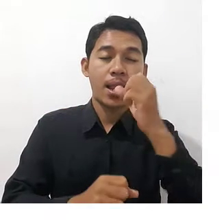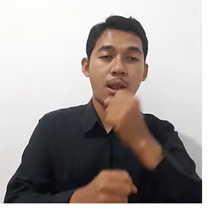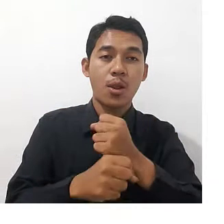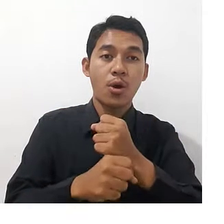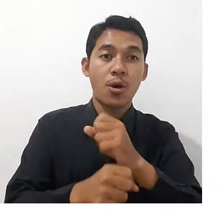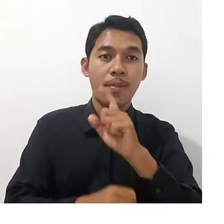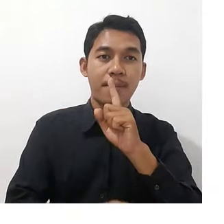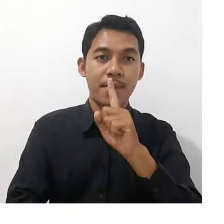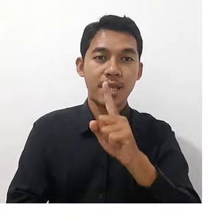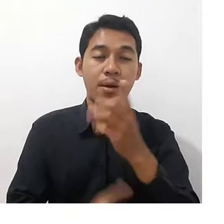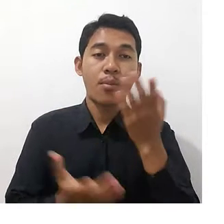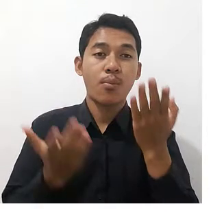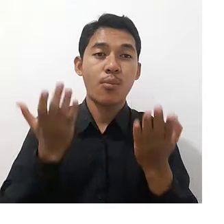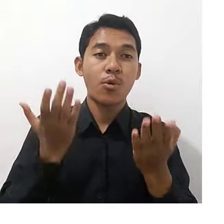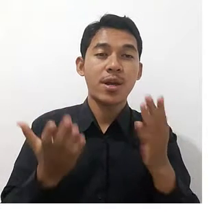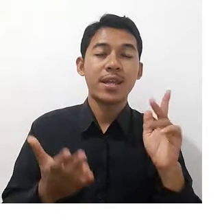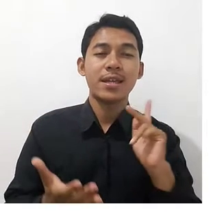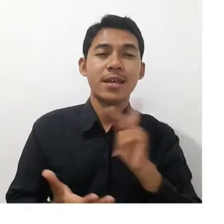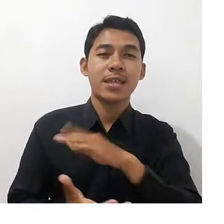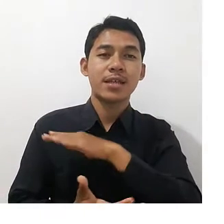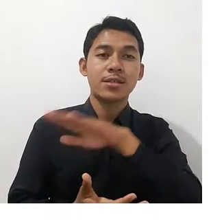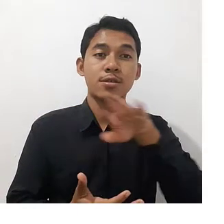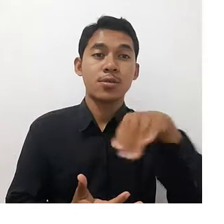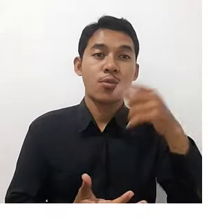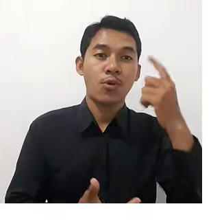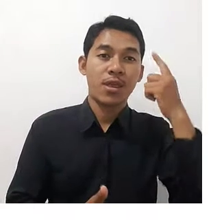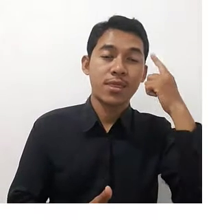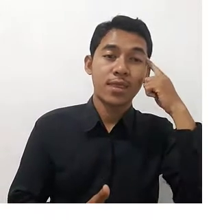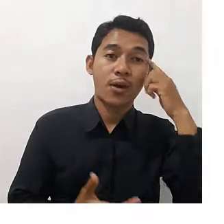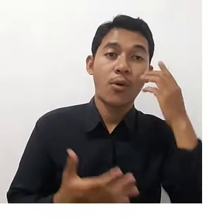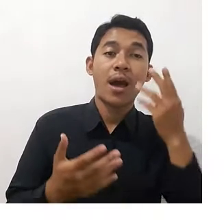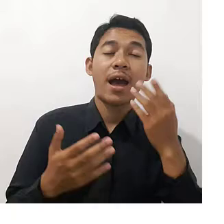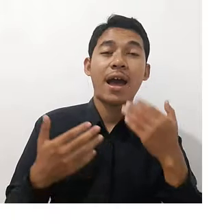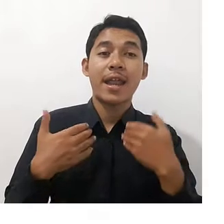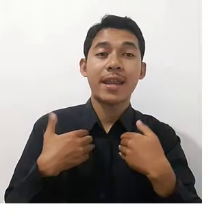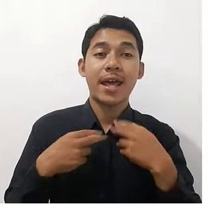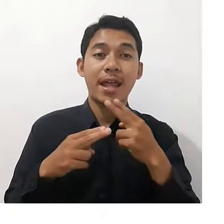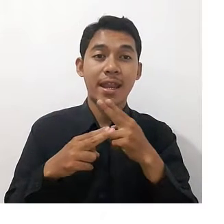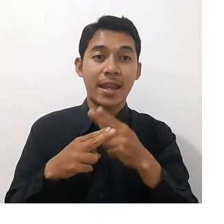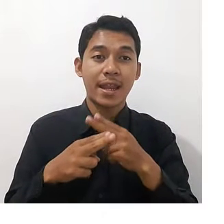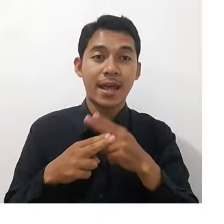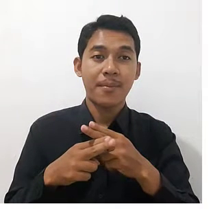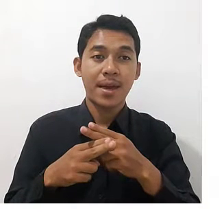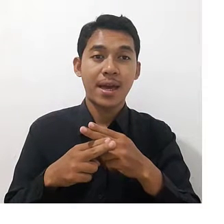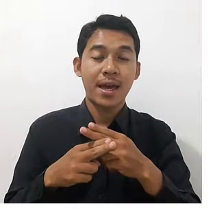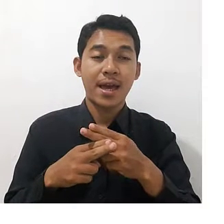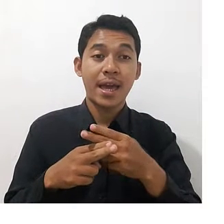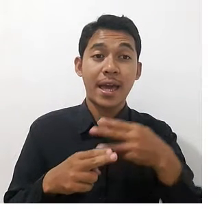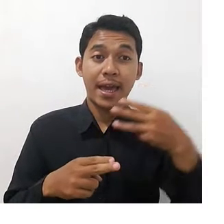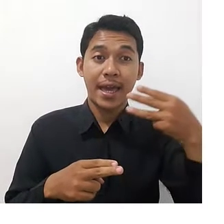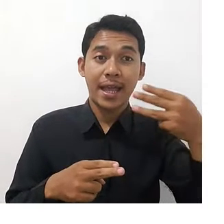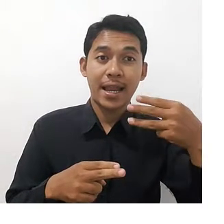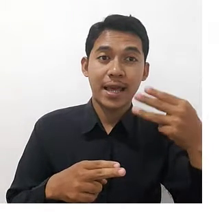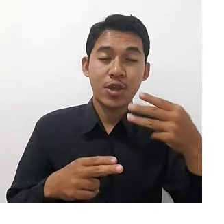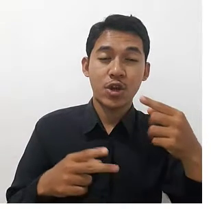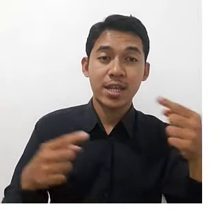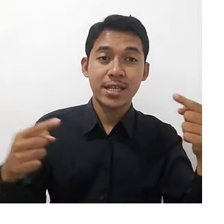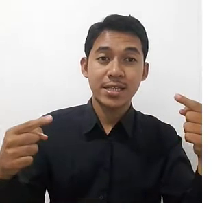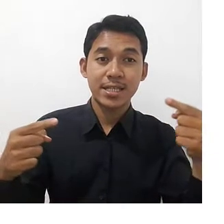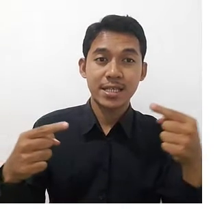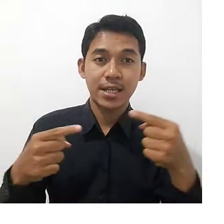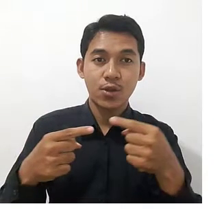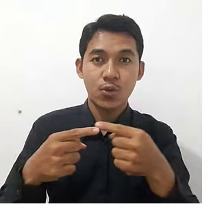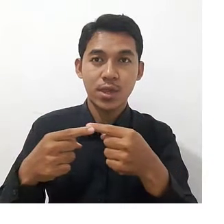yang pertama, mungkin kita semua tahu ya bahwa ada yang namanya electronic circuit atau istilahnya itu